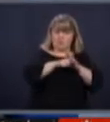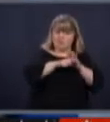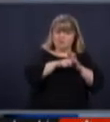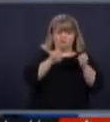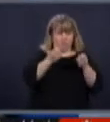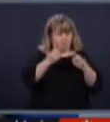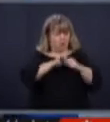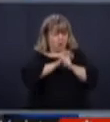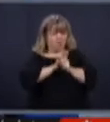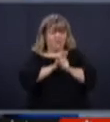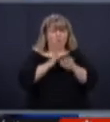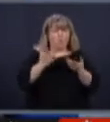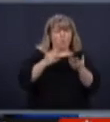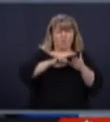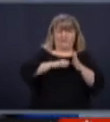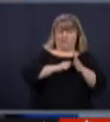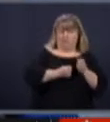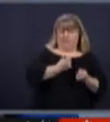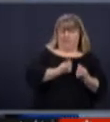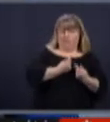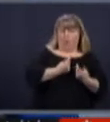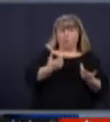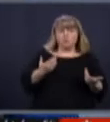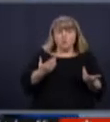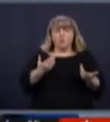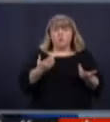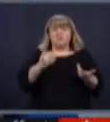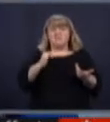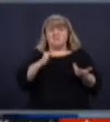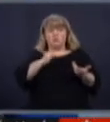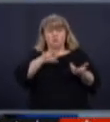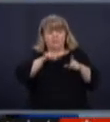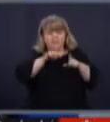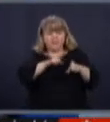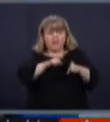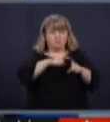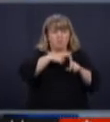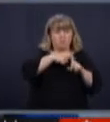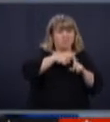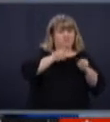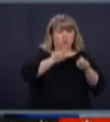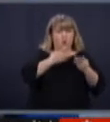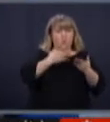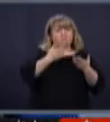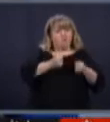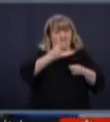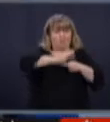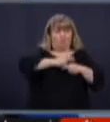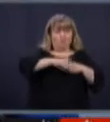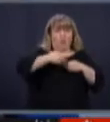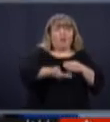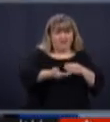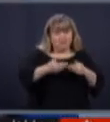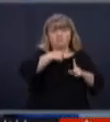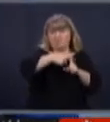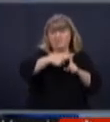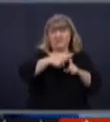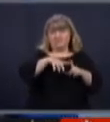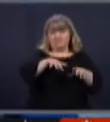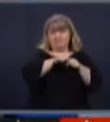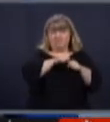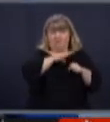ou pas du tout au début de leurs symptômes, mais que le test n'est pas encore positif, ça ne veut pas dire que dans deux jours, il sera pas. Ce que moi, je proposerais, puis